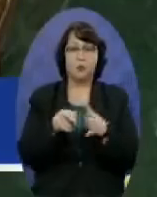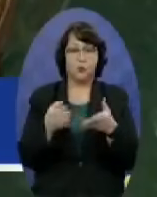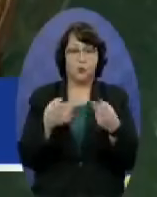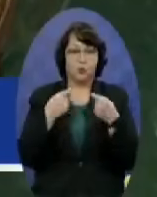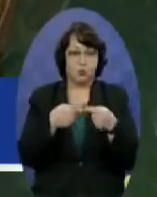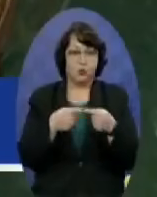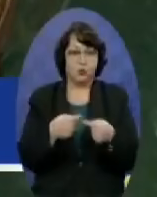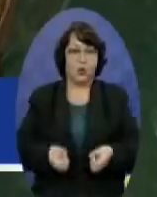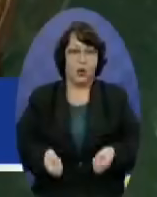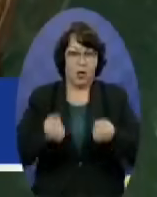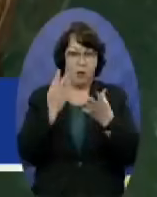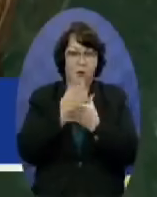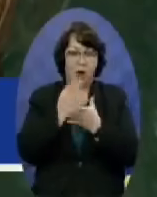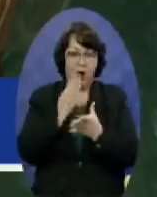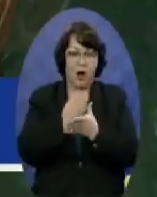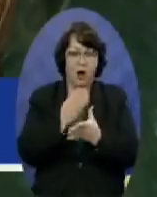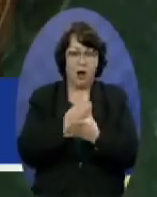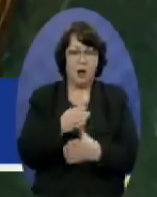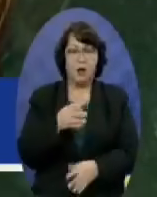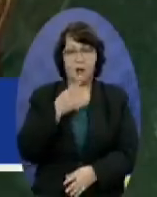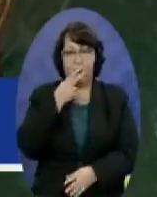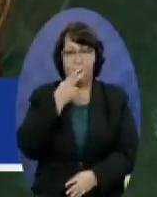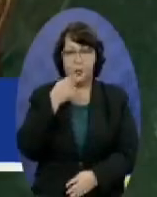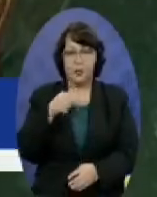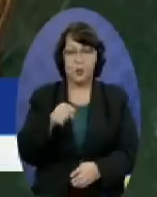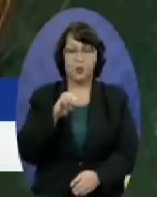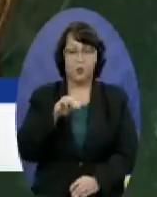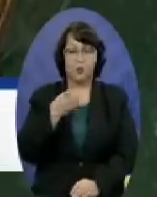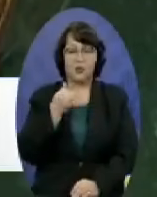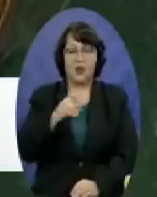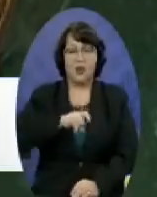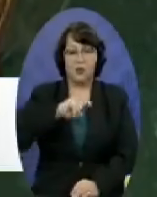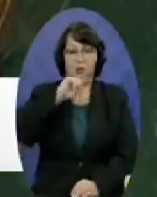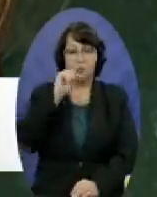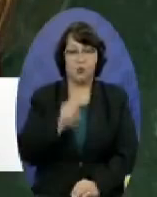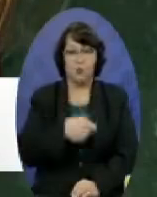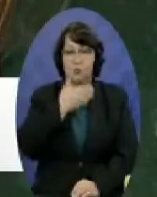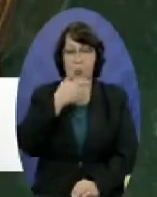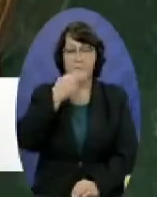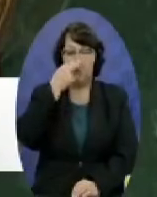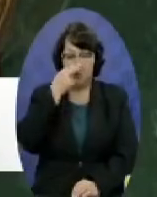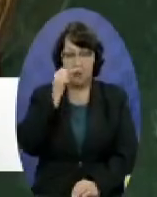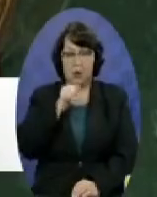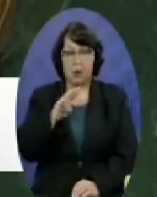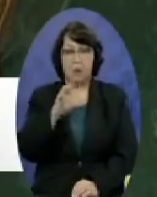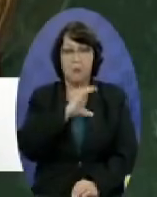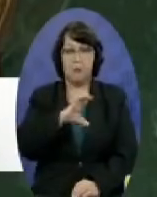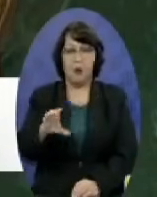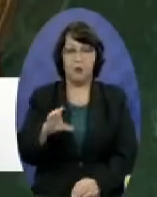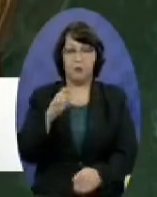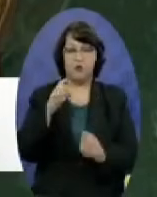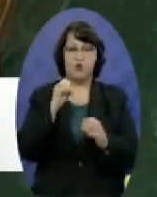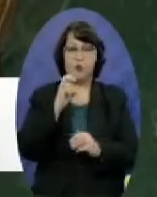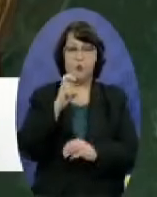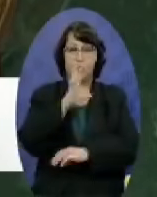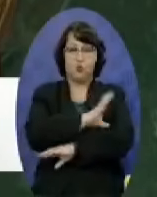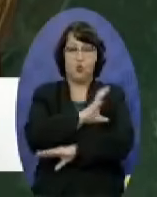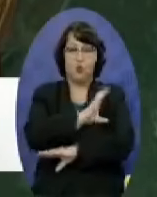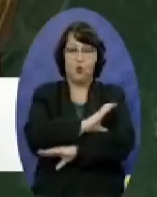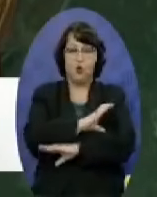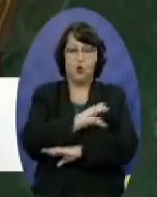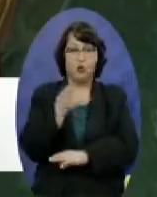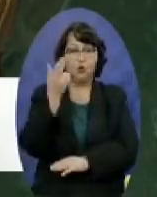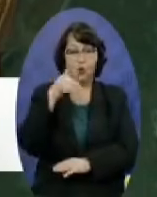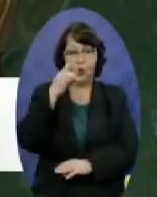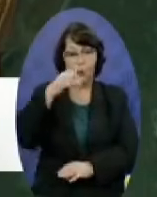зөрчлүүд илэрдэг. За мөн тусгай тамхины тусгай зөвшөөрөл аж ахуй нэгжүүд за жишээлбэл ерөнхий боловсролын сургуулийн